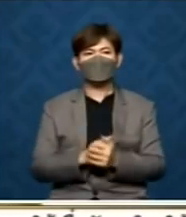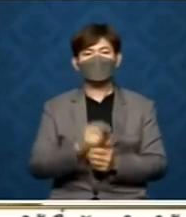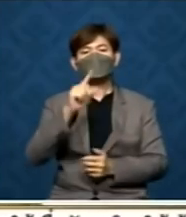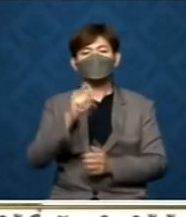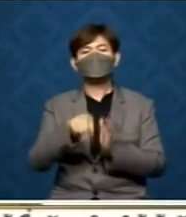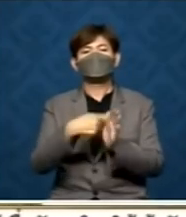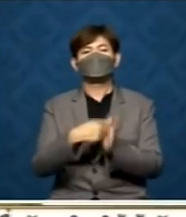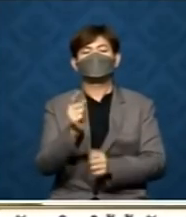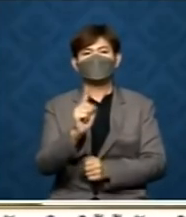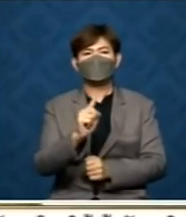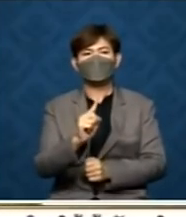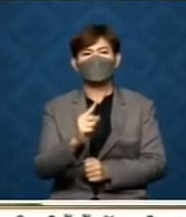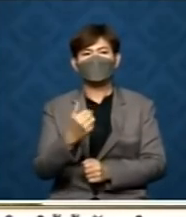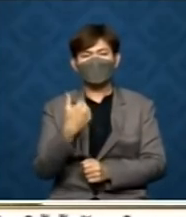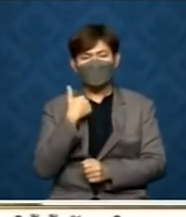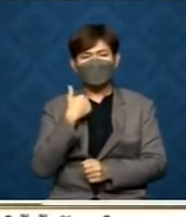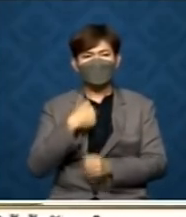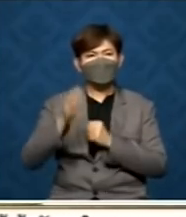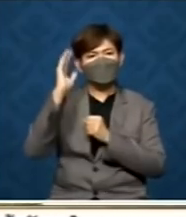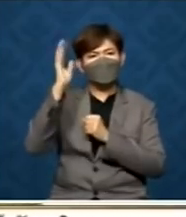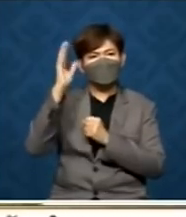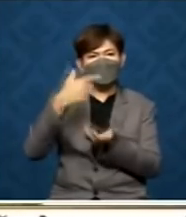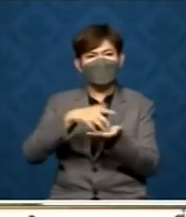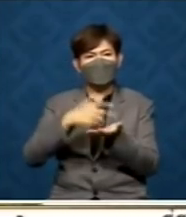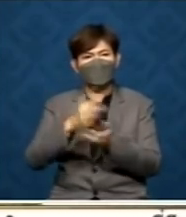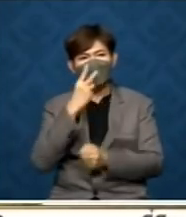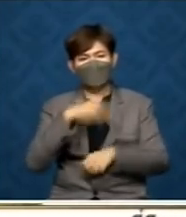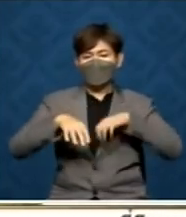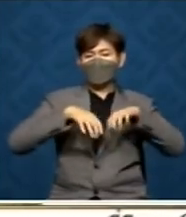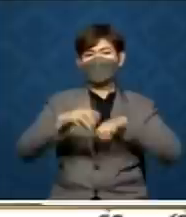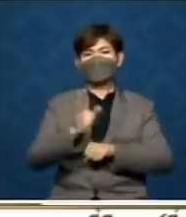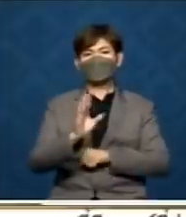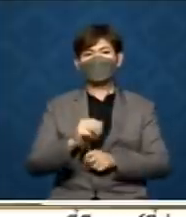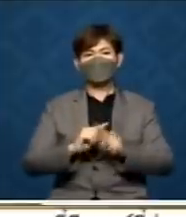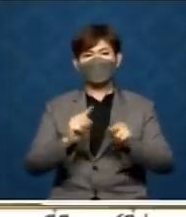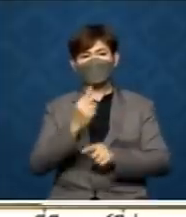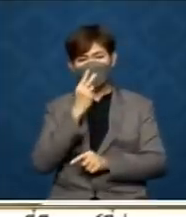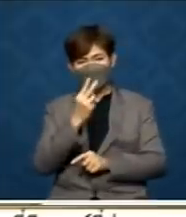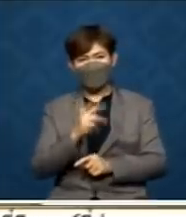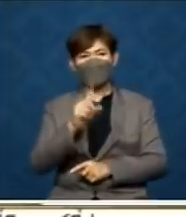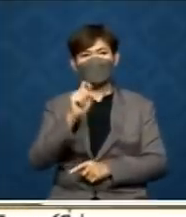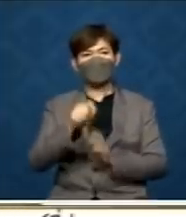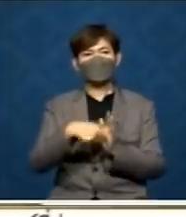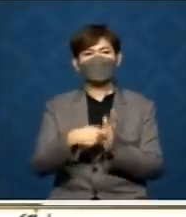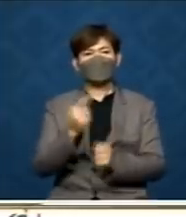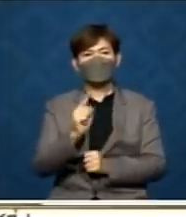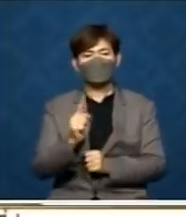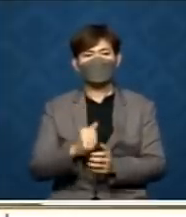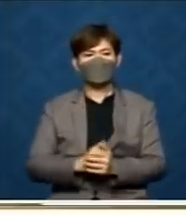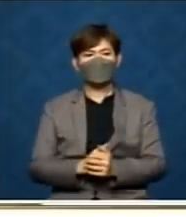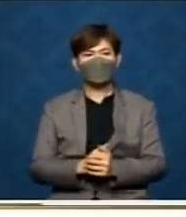เพราะอะไรยังมีอีกเยอะที่จะบรรยายถึงความไม่ใช่เป็นนักบริหารนะจะเอาต่อไปดีกว่าตายเพราะอะไรชาว